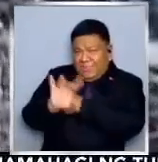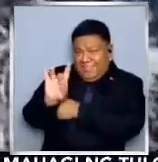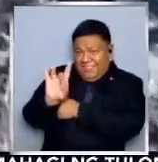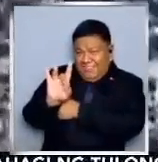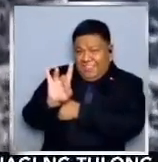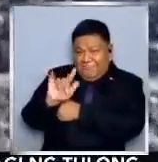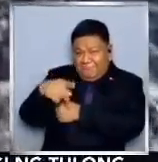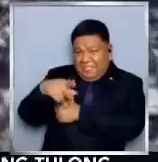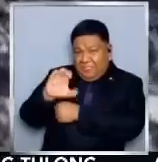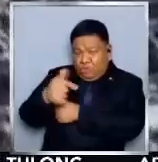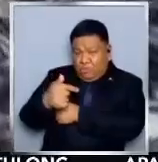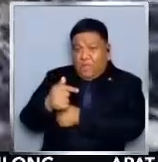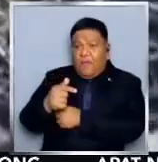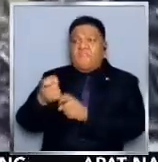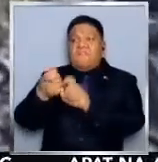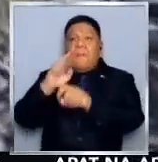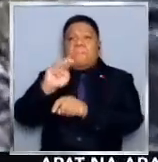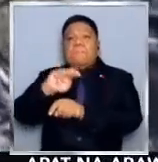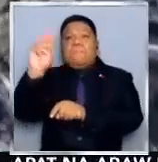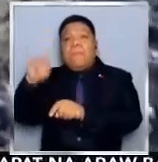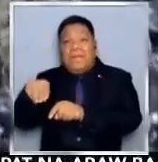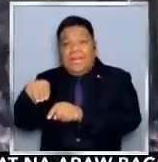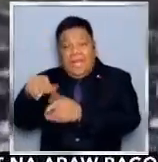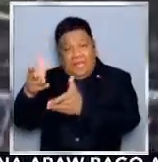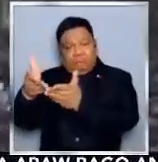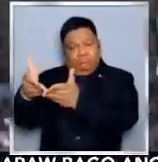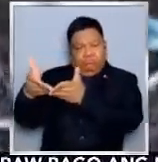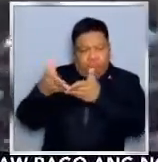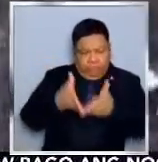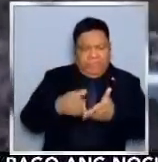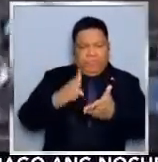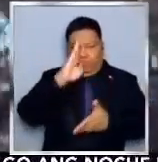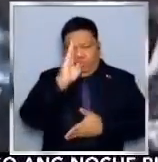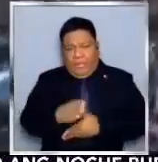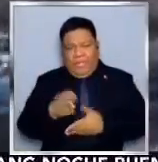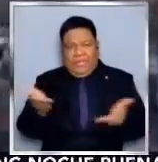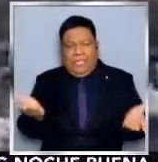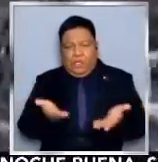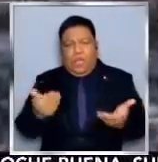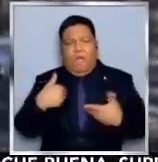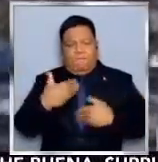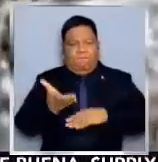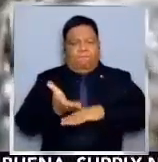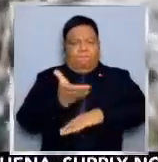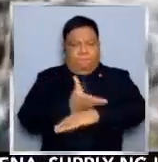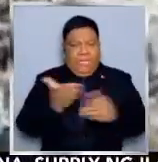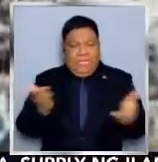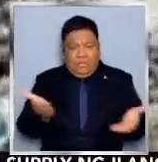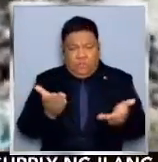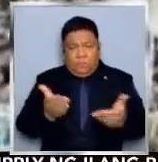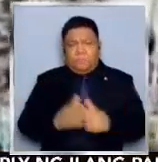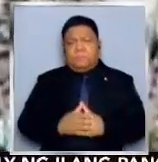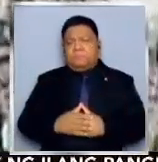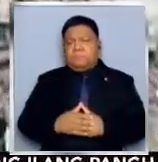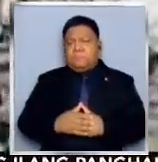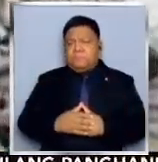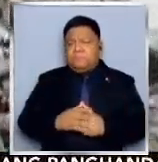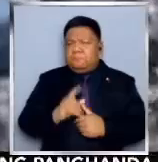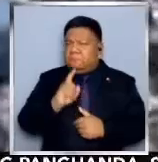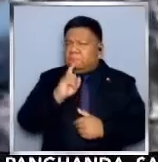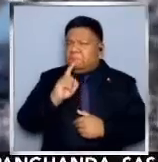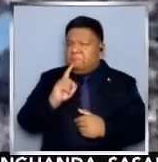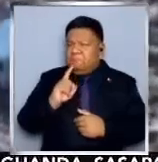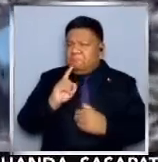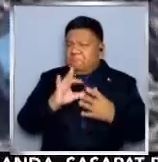dito diretso mismo sa isla na ito kasi meron naman silang pier dito para magbigay pa ng tulong kasi sabi nga ng mayor ng isla ng